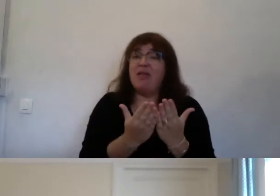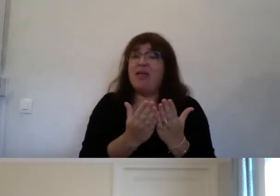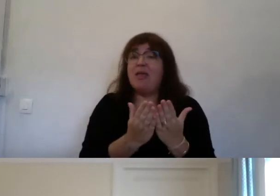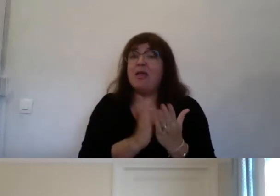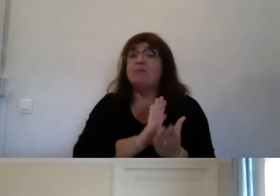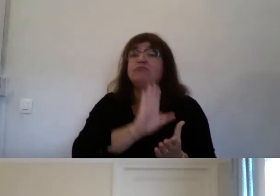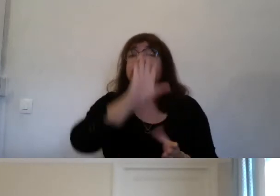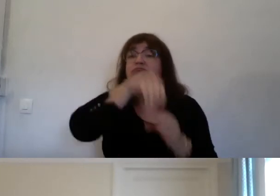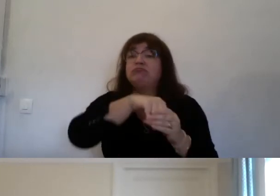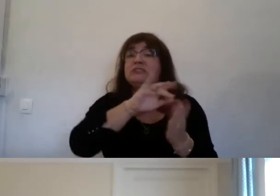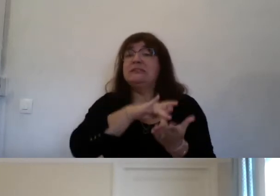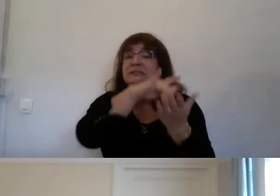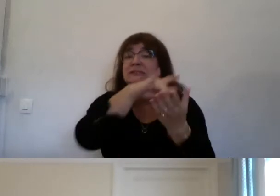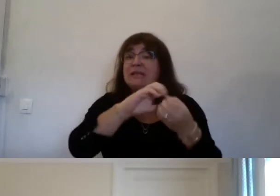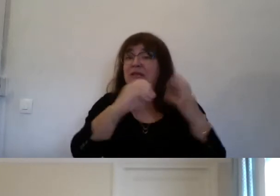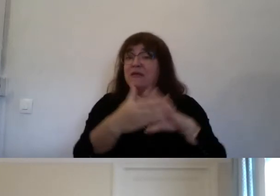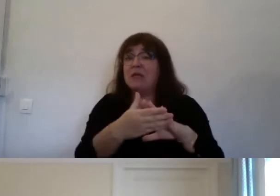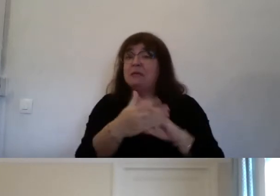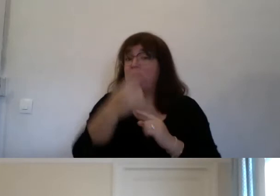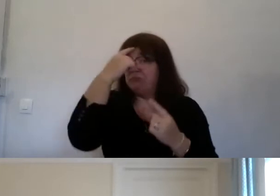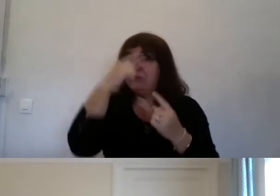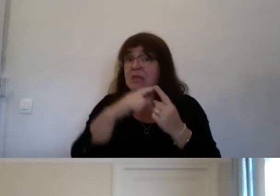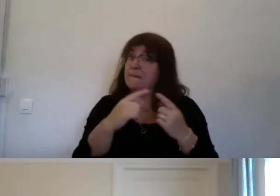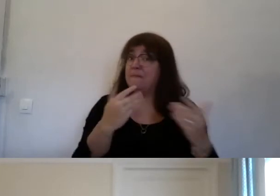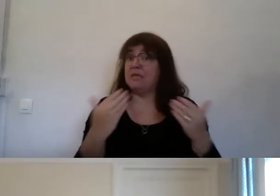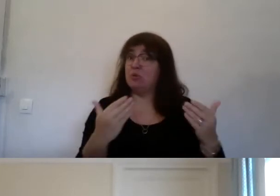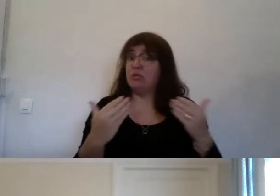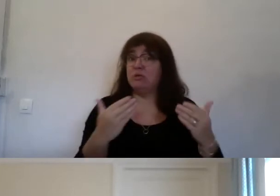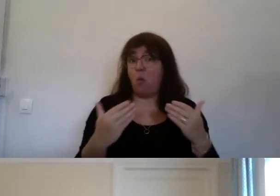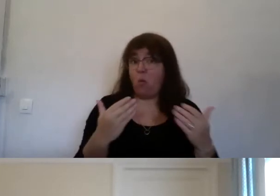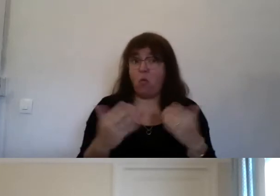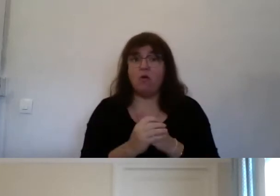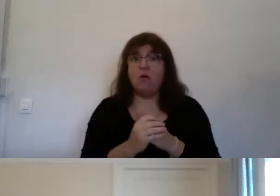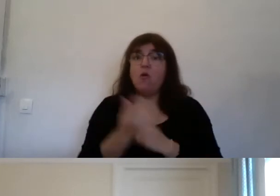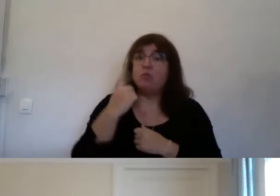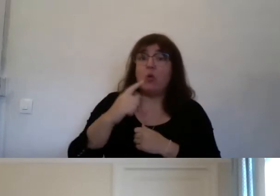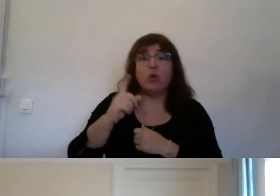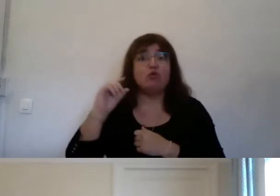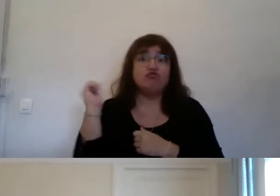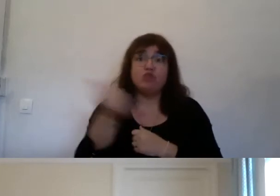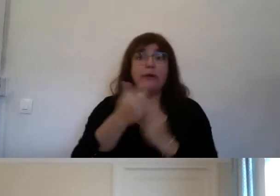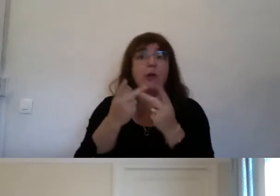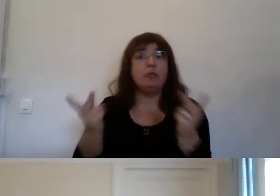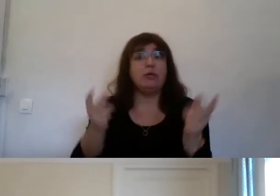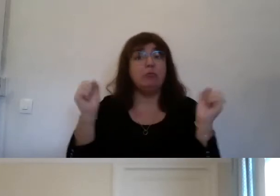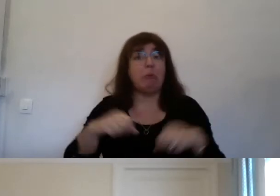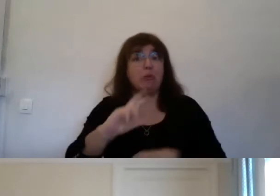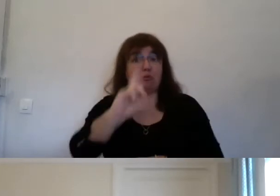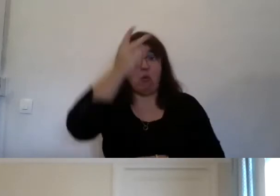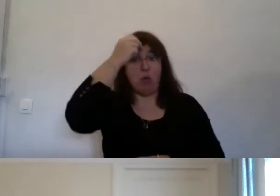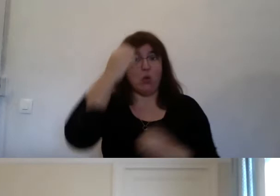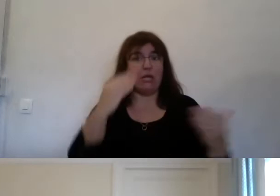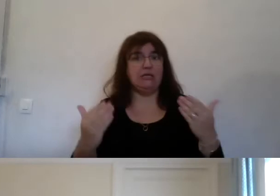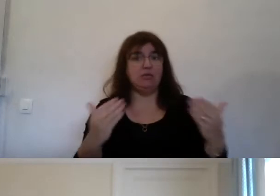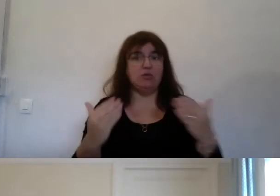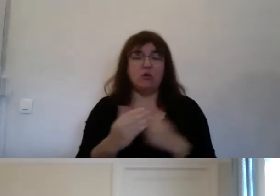les expositions qui avaient été passées. Voilà. Donc, c'était vraiment un enjeu particulier parce que, entre autres, le